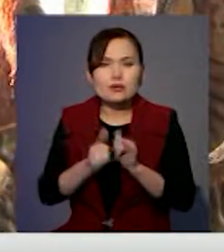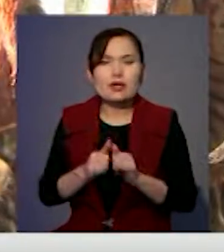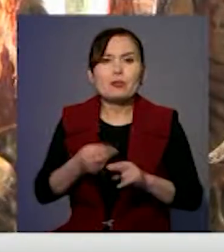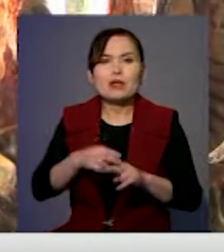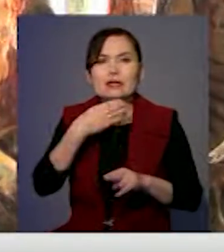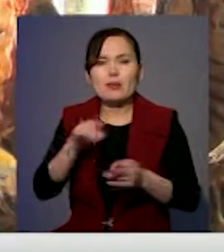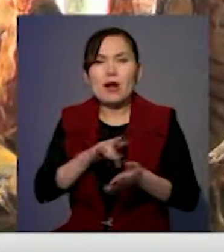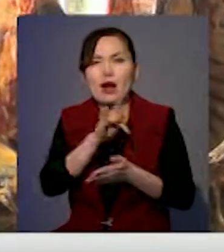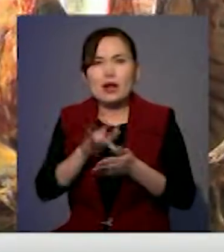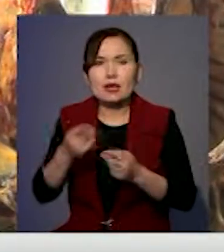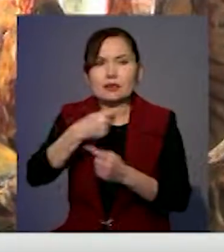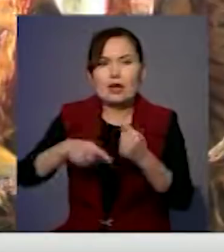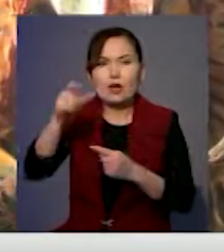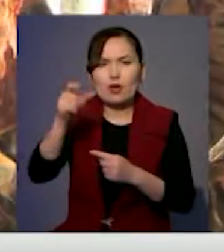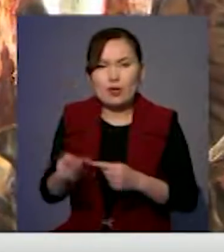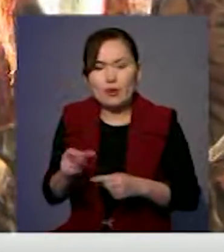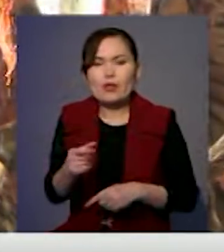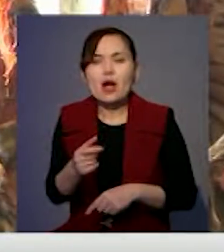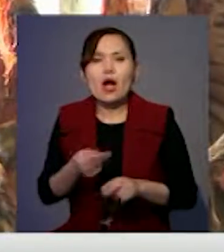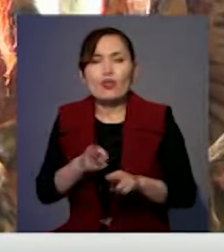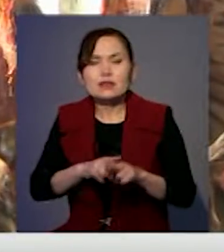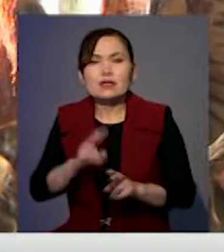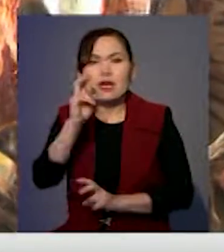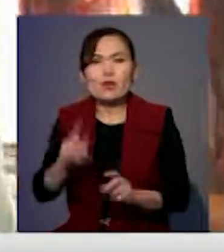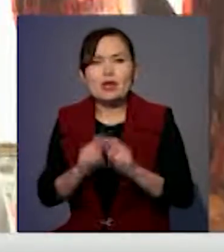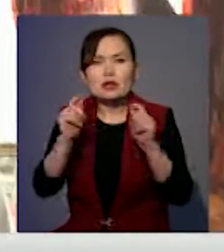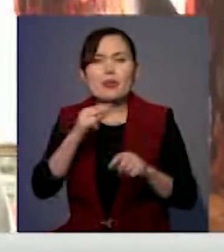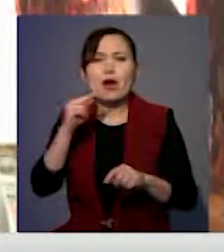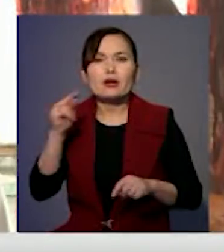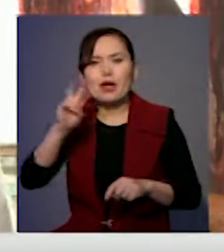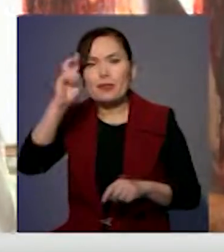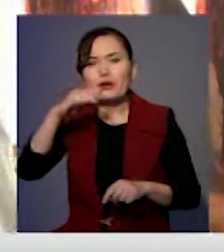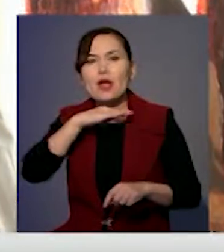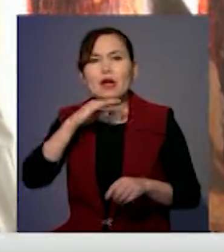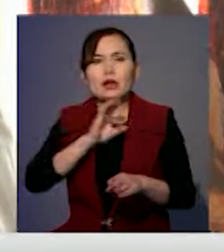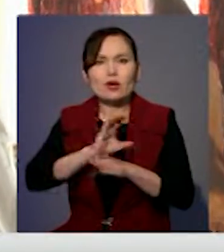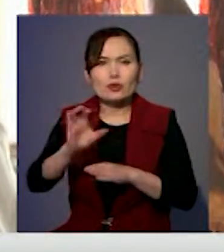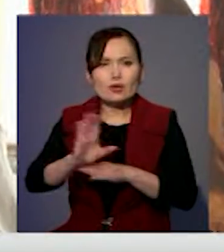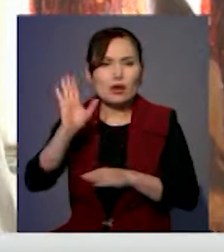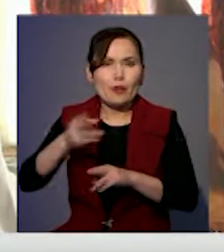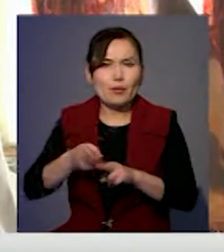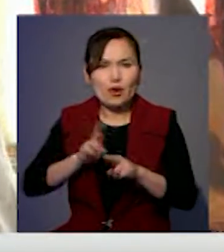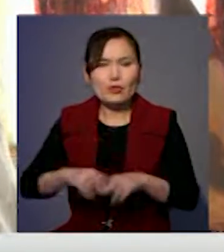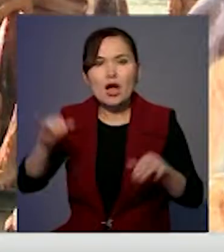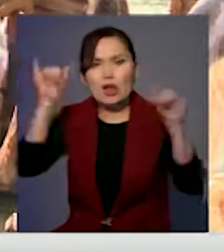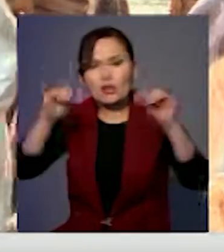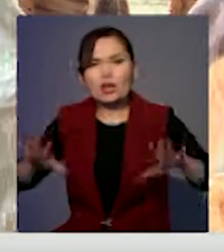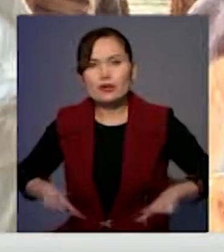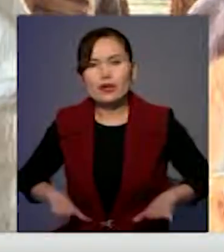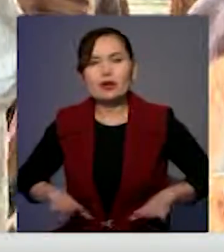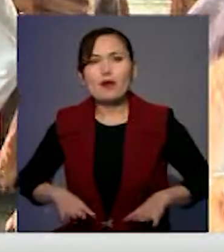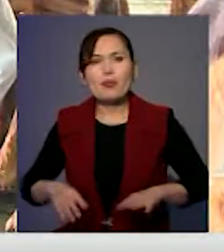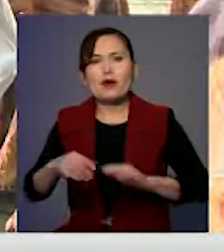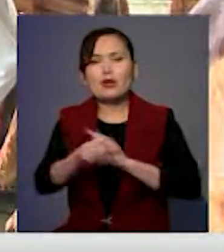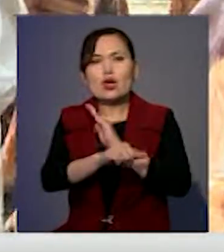Қытай нарығында игеруге мүдделі. Өңірде жаңа ірі комбинаттар іске қосылса, бордақылау алаңқайларының да саны да